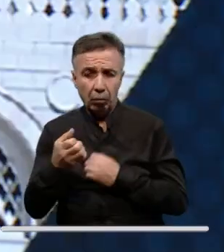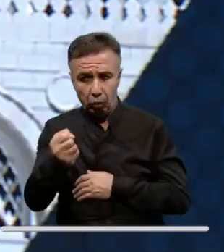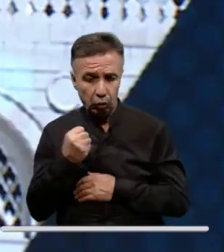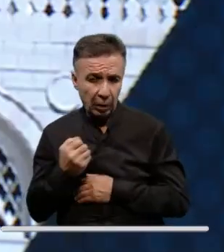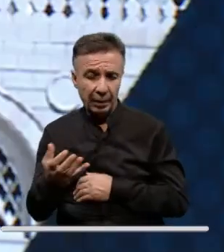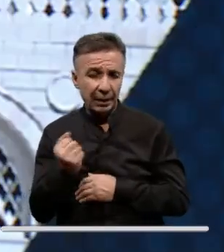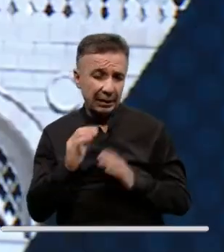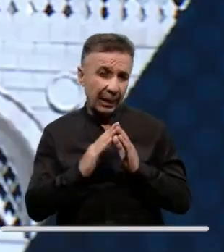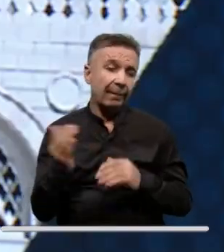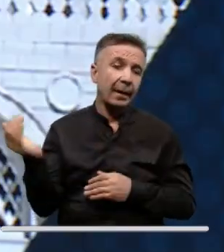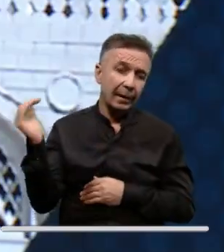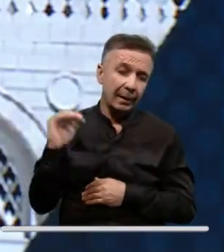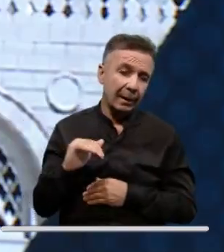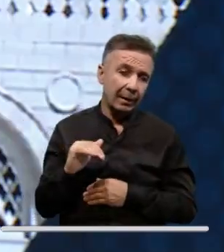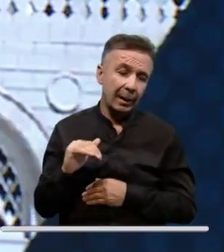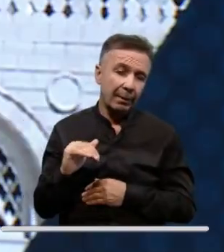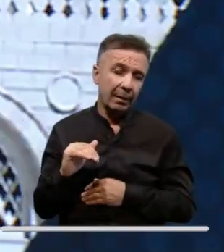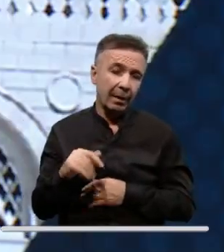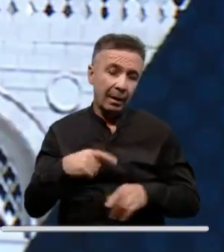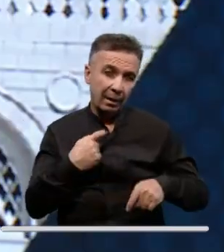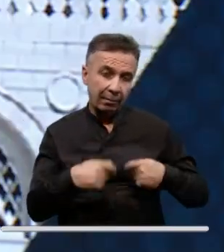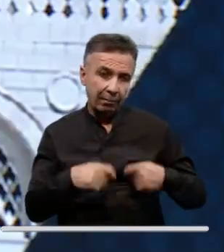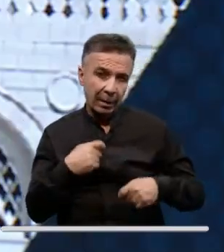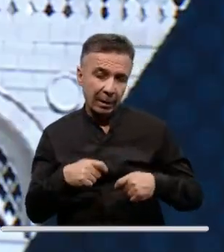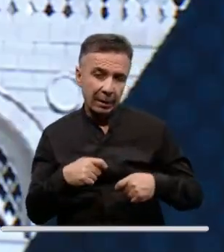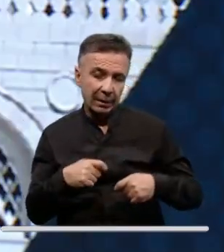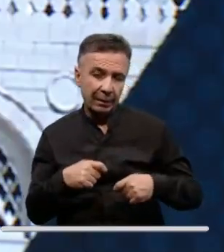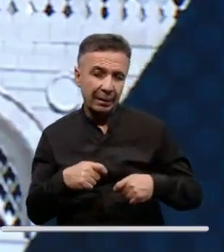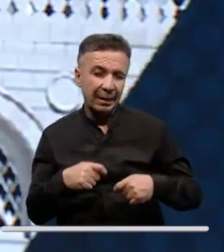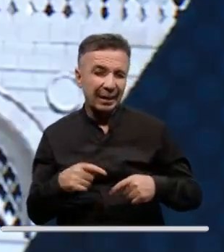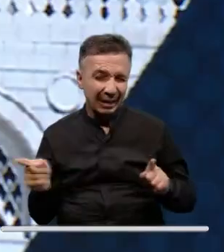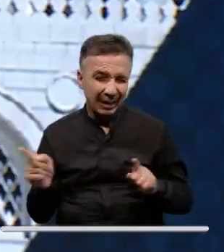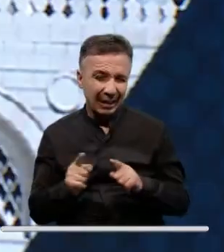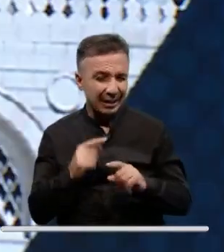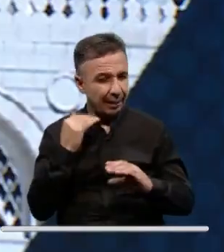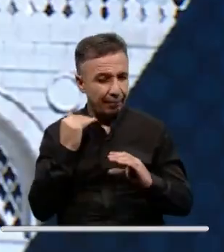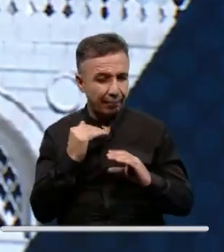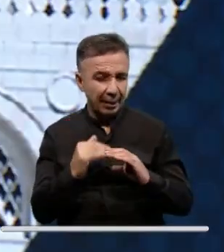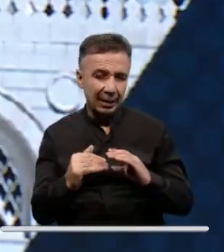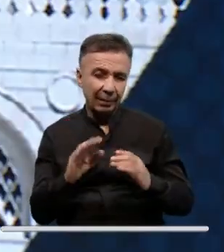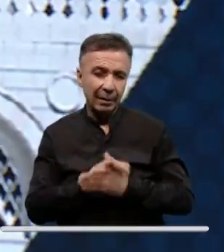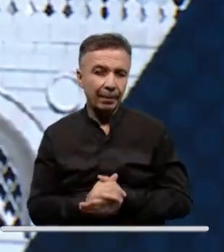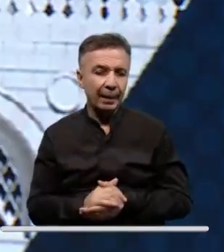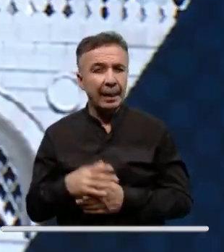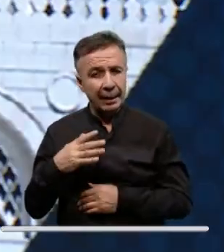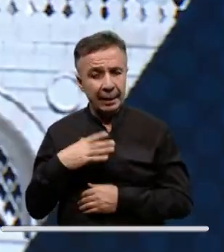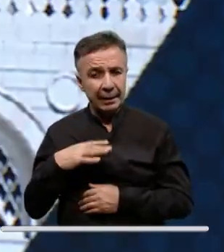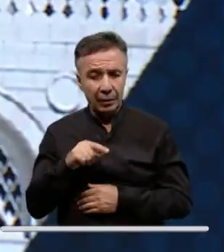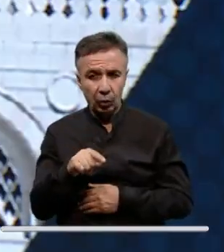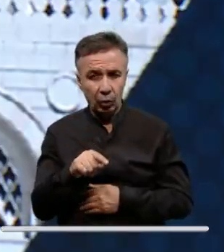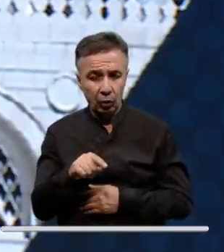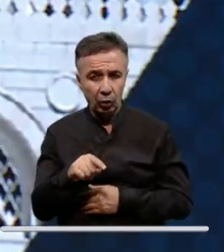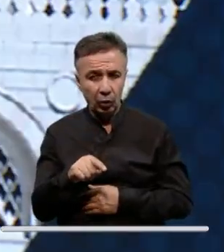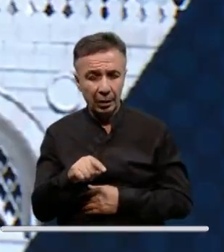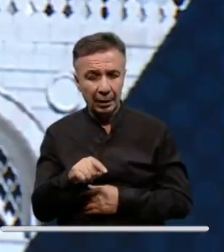eve geldiniz hemen bankanızdan size kısa mesaj ve Orada diyor ki isterseniz şu kadar